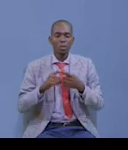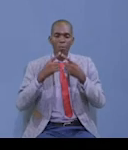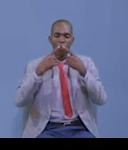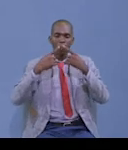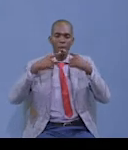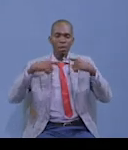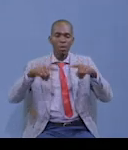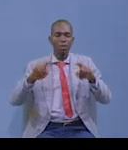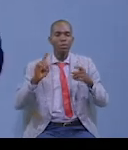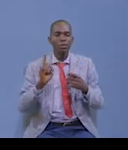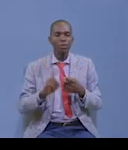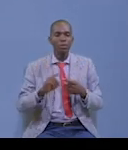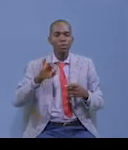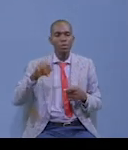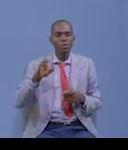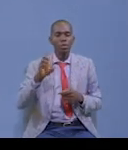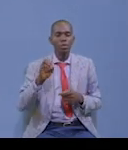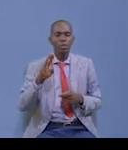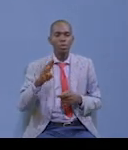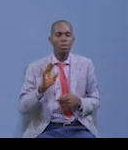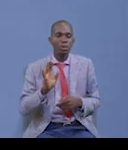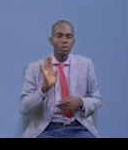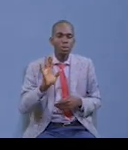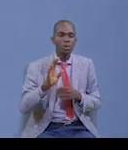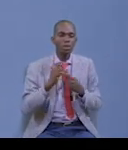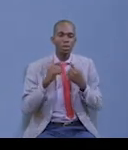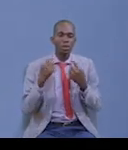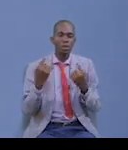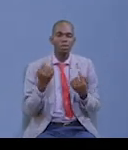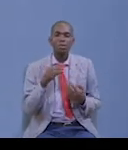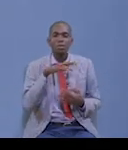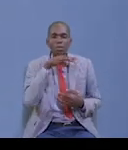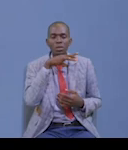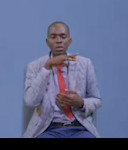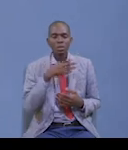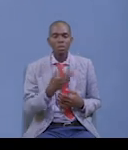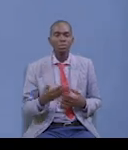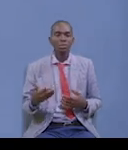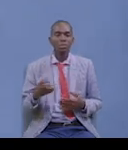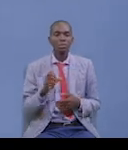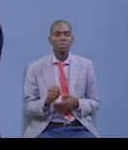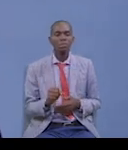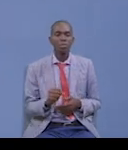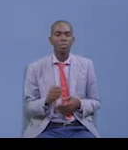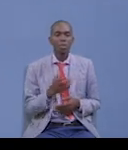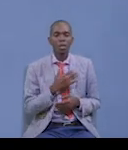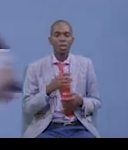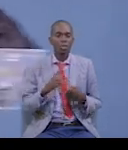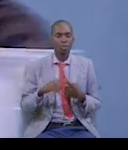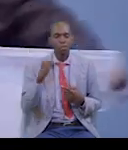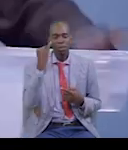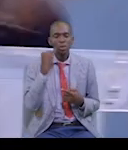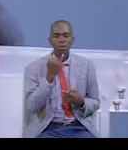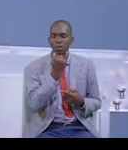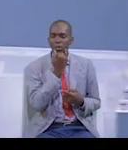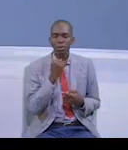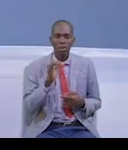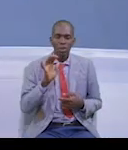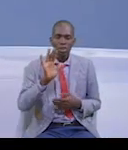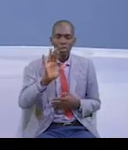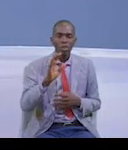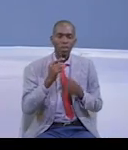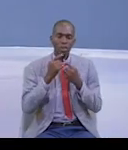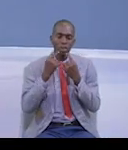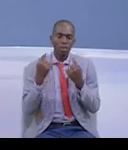declare to Jacob his transgression, యాకోబు యొక్క అపరాధాన్ని తీర్చిదిద్దే విధానం గాని, and to Israel his